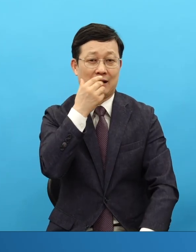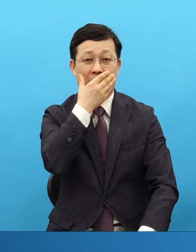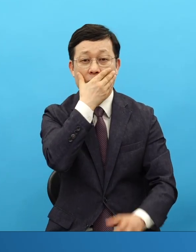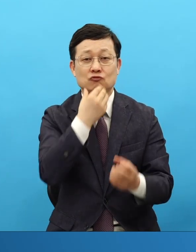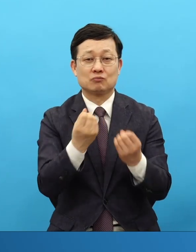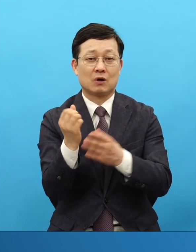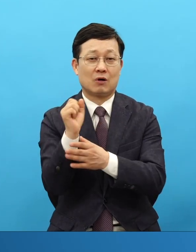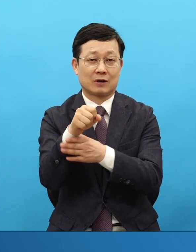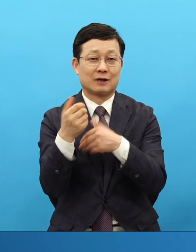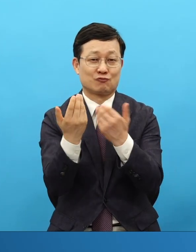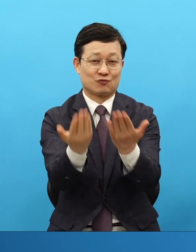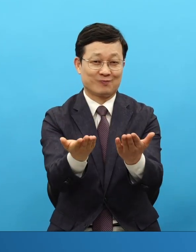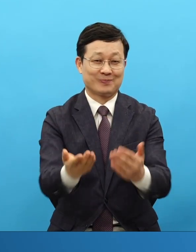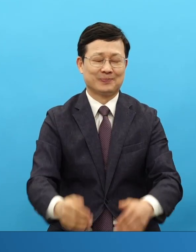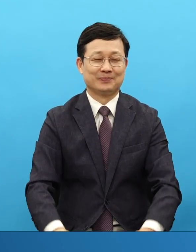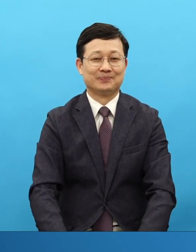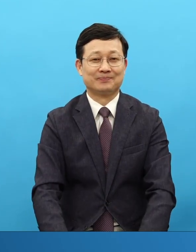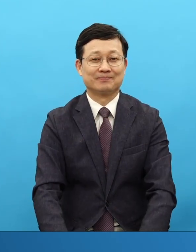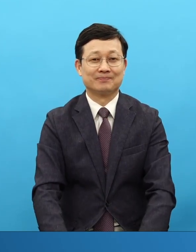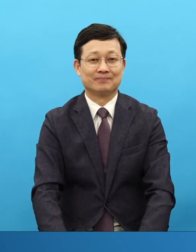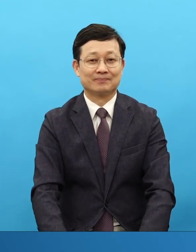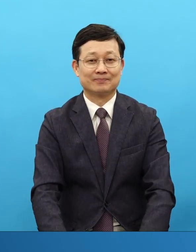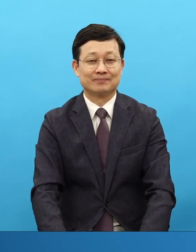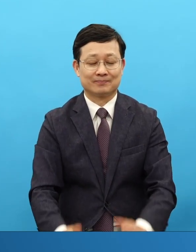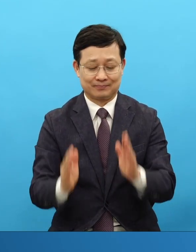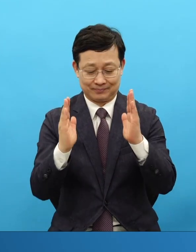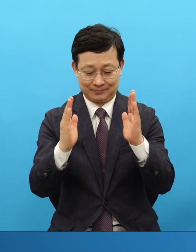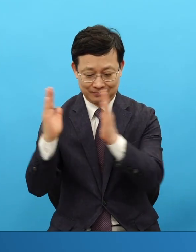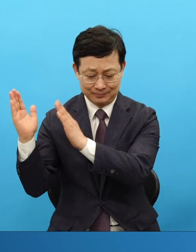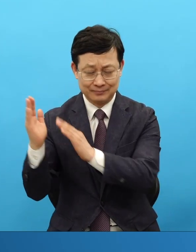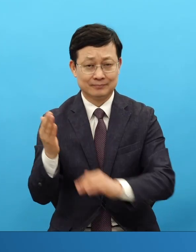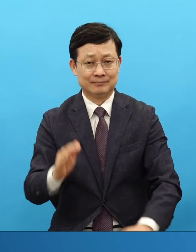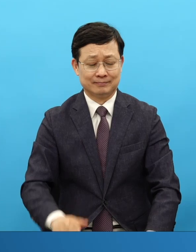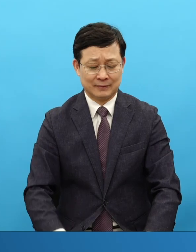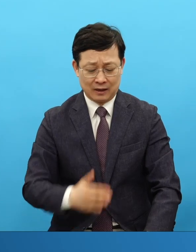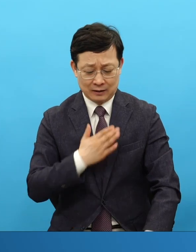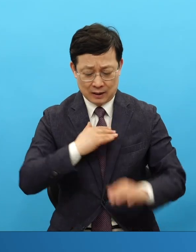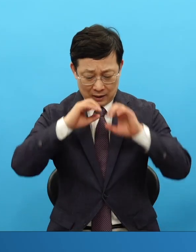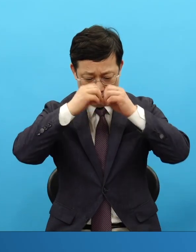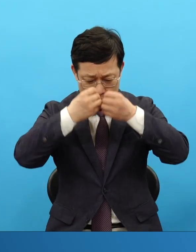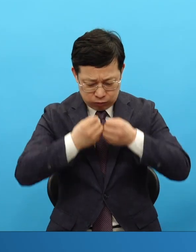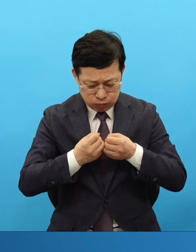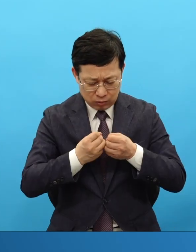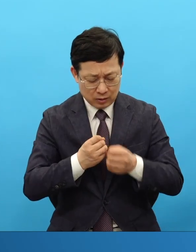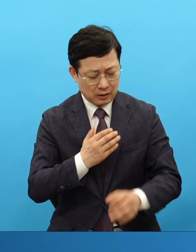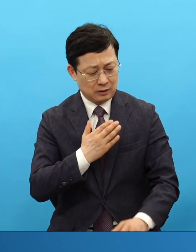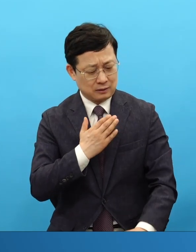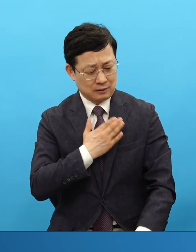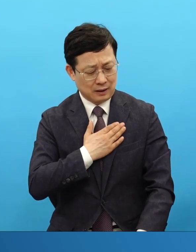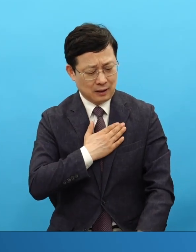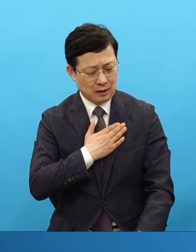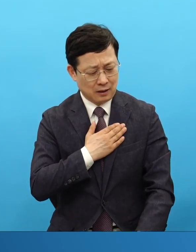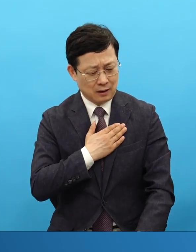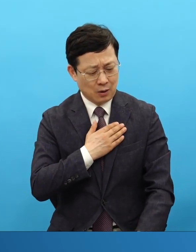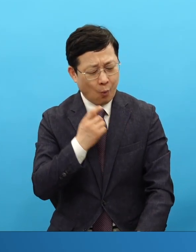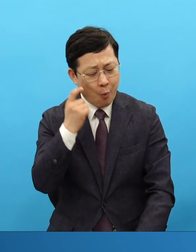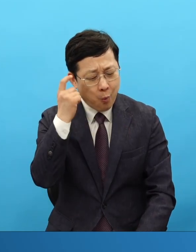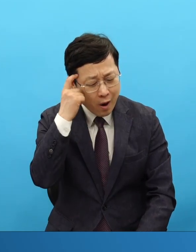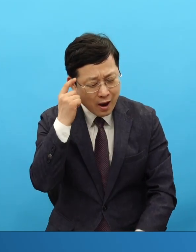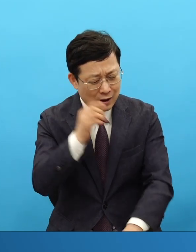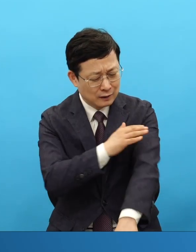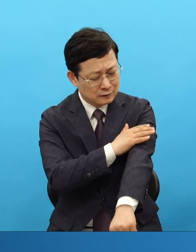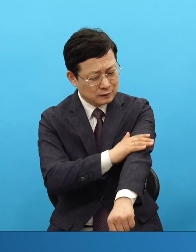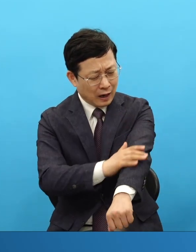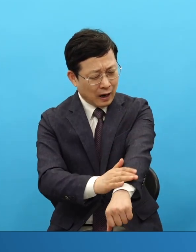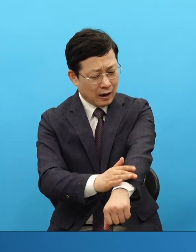자, 그러면 지금부터 왜 나는 이게 잘 안 될까 하는 걸 지금 오늘 발견해야 됩니다. And you need to discover today, why